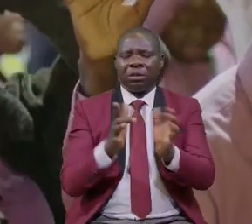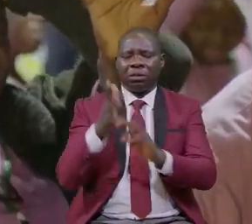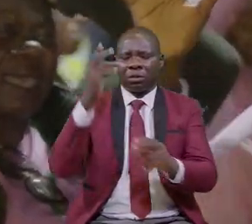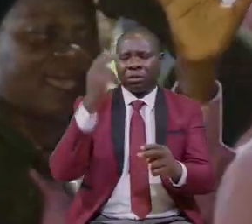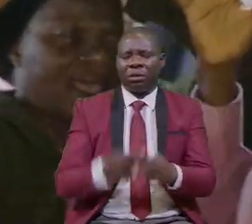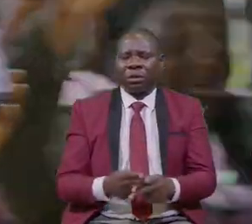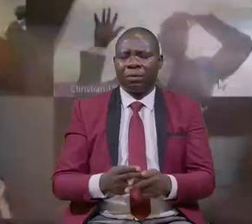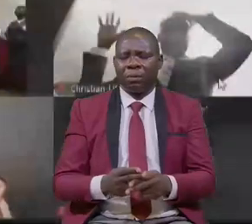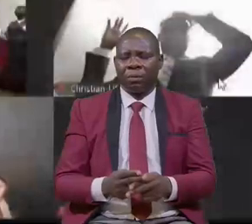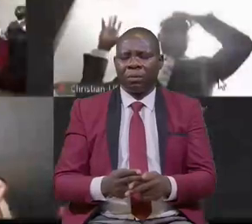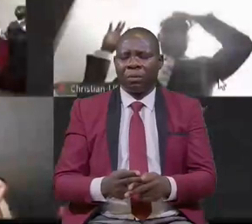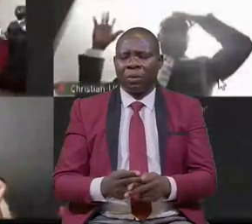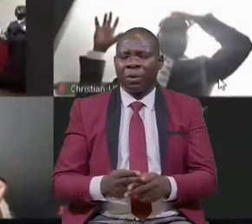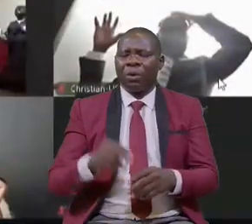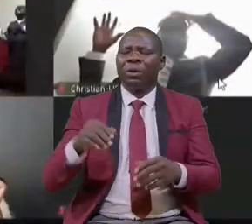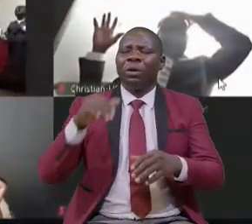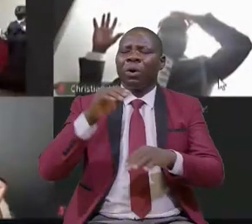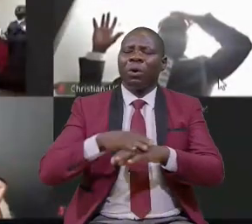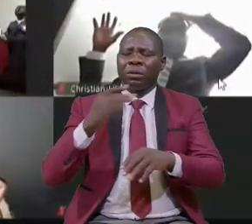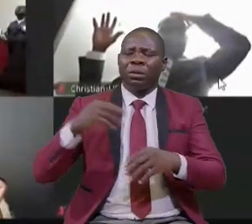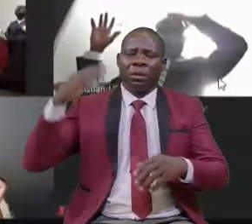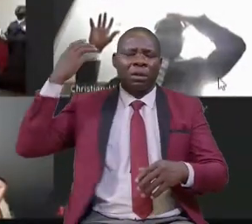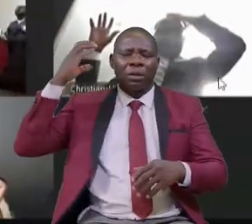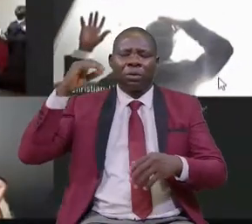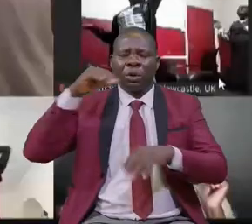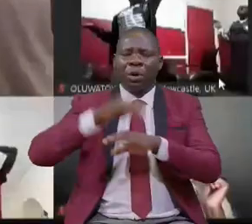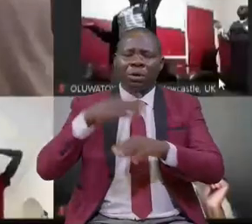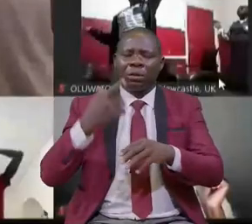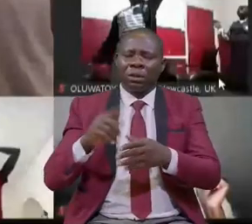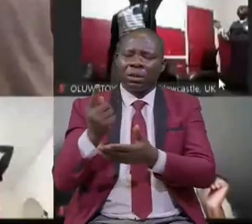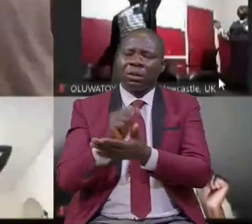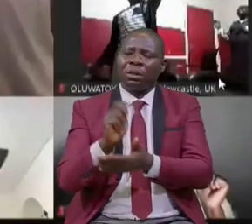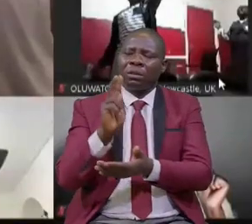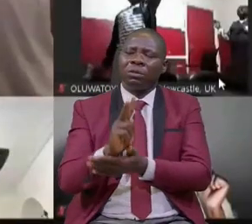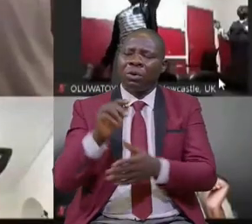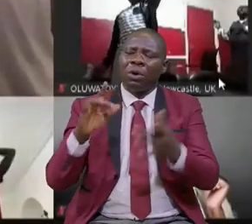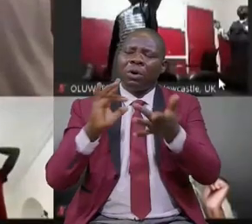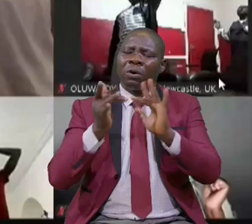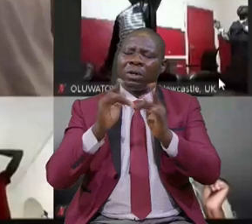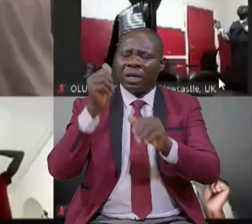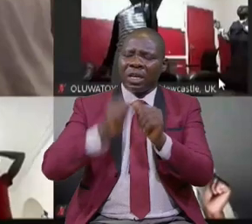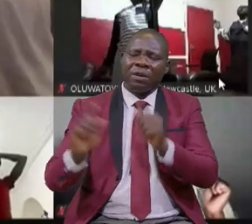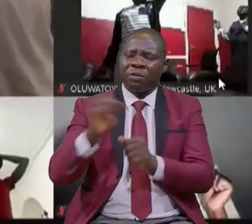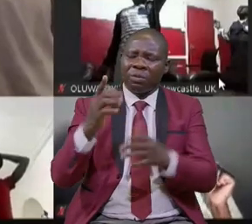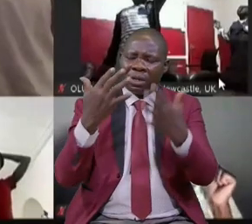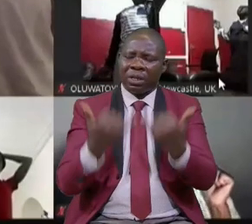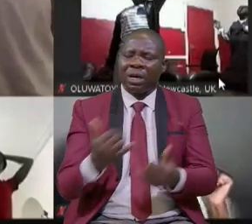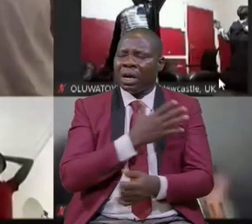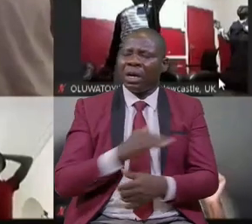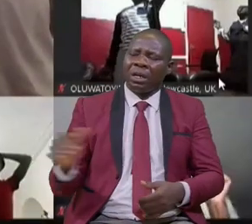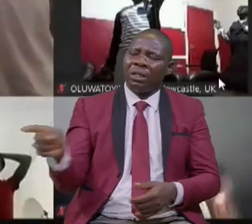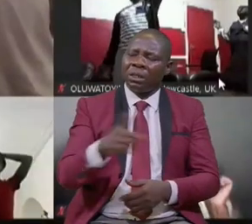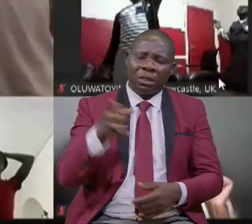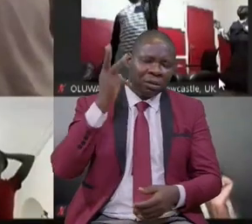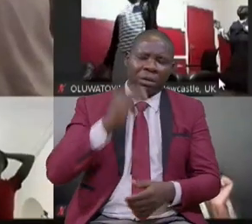Jésus. À la radio, à la télévision, en ligne, partout maintenant, vous, ils étaient